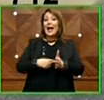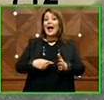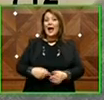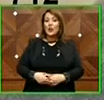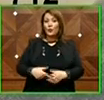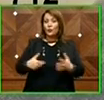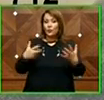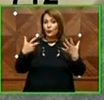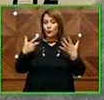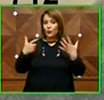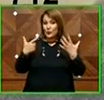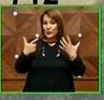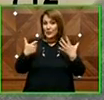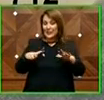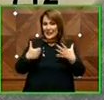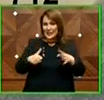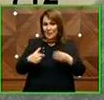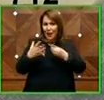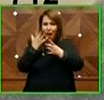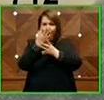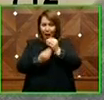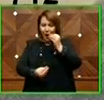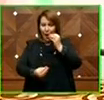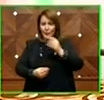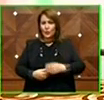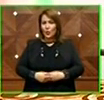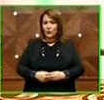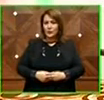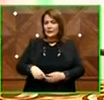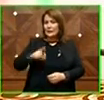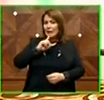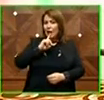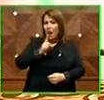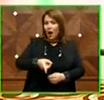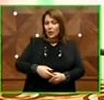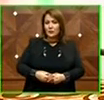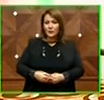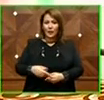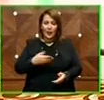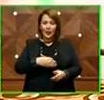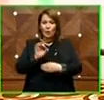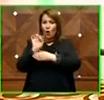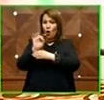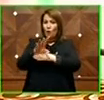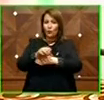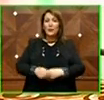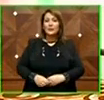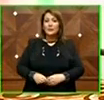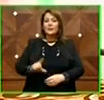1746 غائب، هذا يعني التسخيرات اللي توجهوا